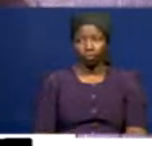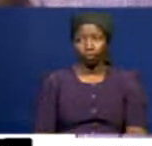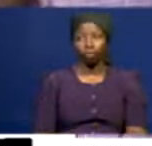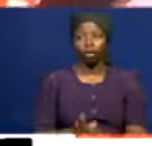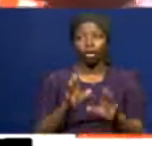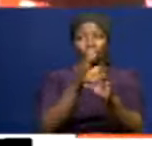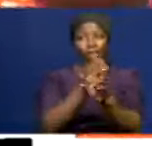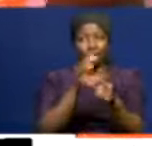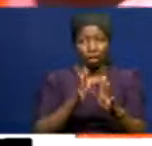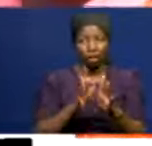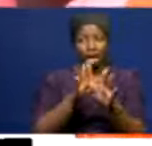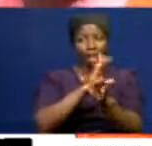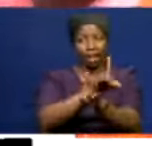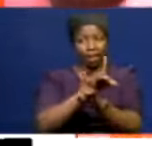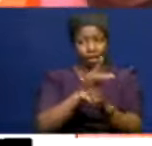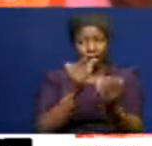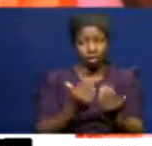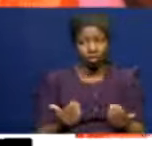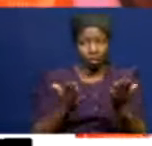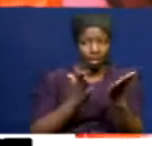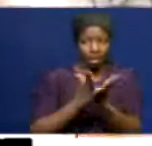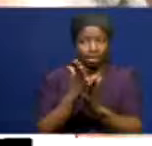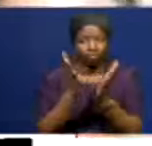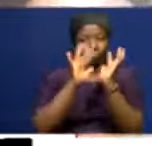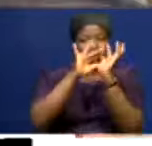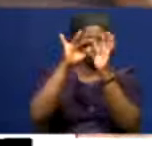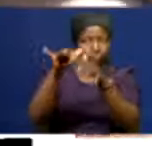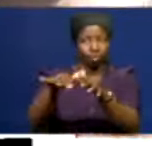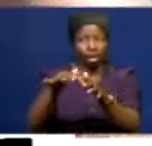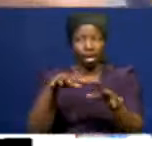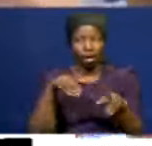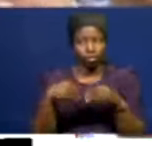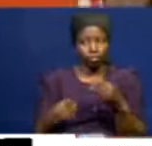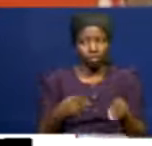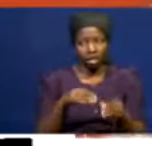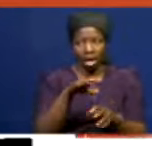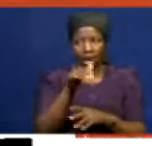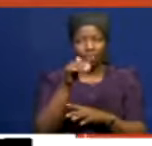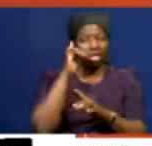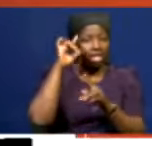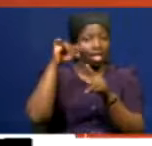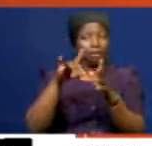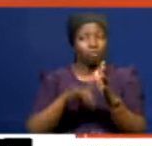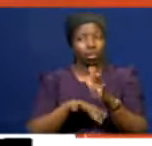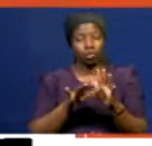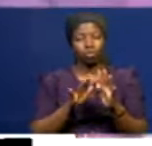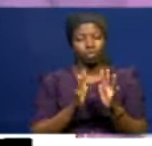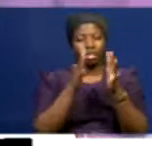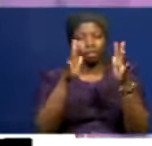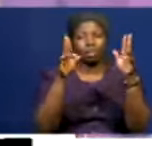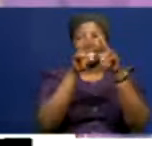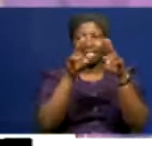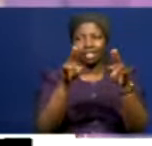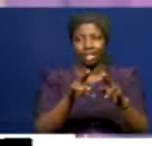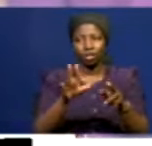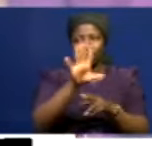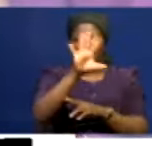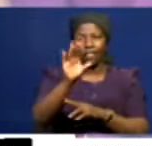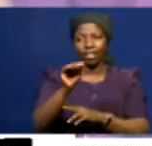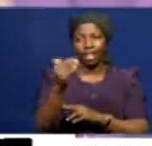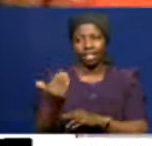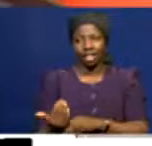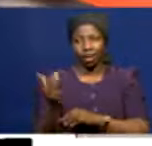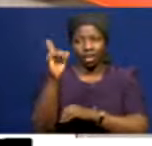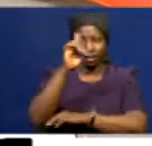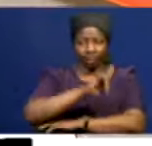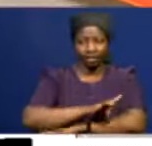Wadau wa kutetea haki za watoto walikusanyika katika kaunti ya Busia ili kusherehekea siku ya kimataifa ya mtoto wa Kiafrika. Matumizi